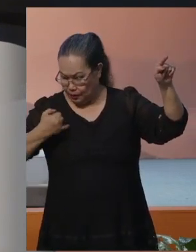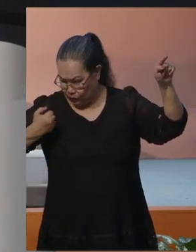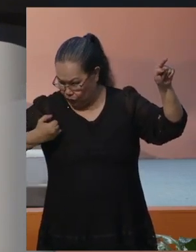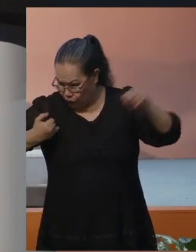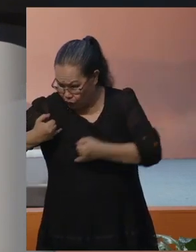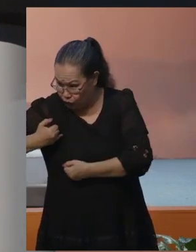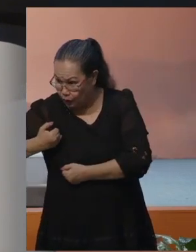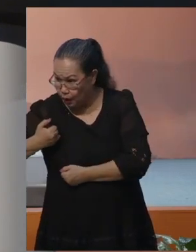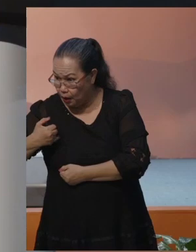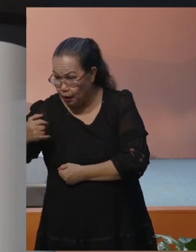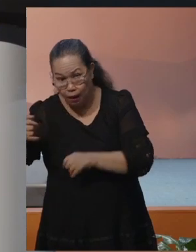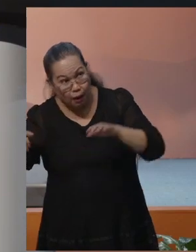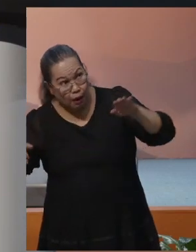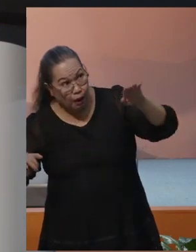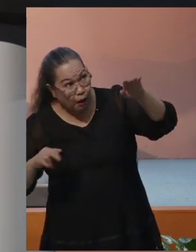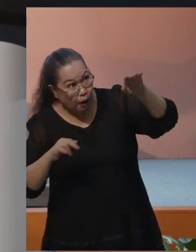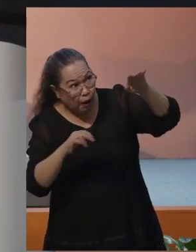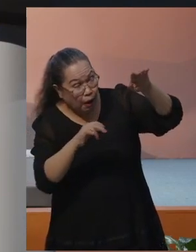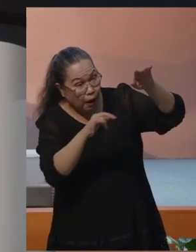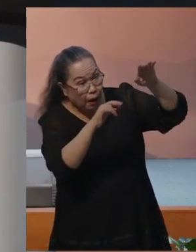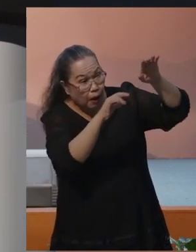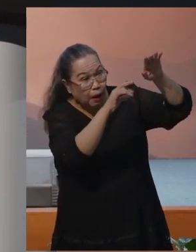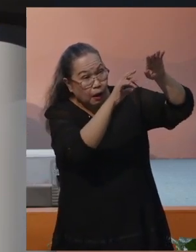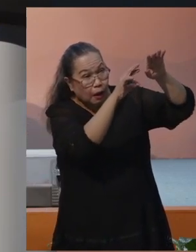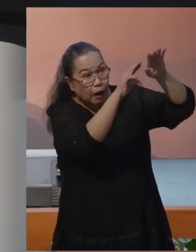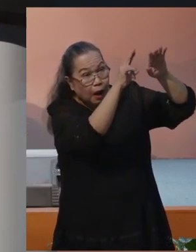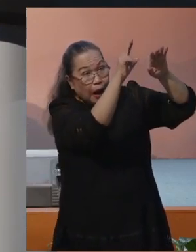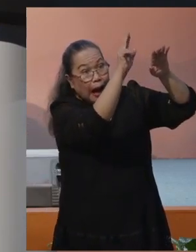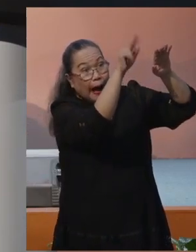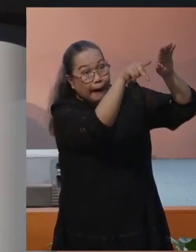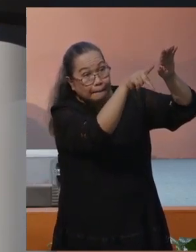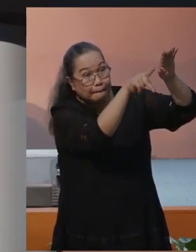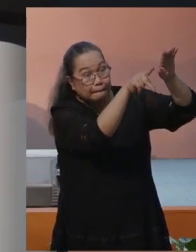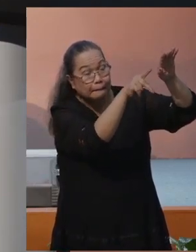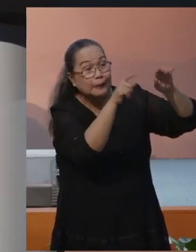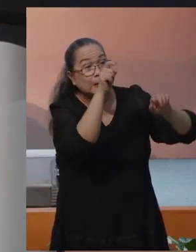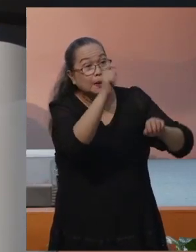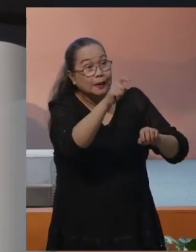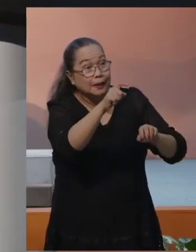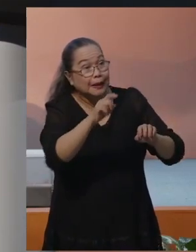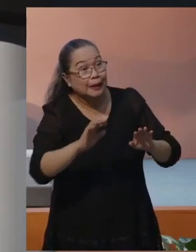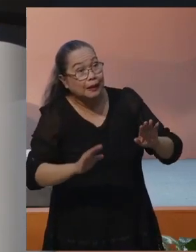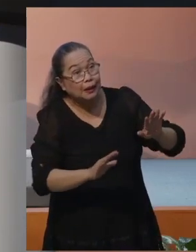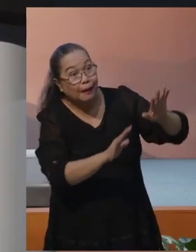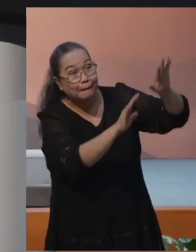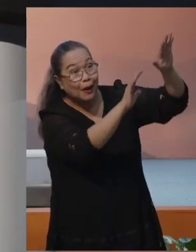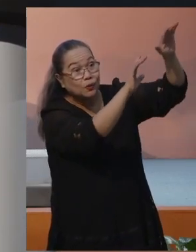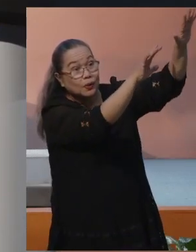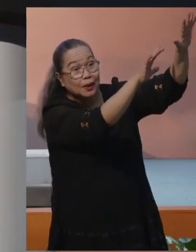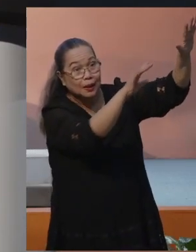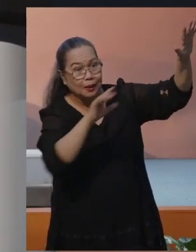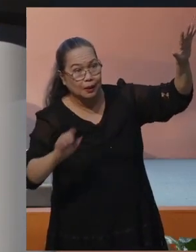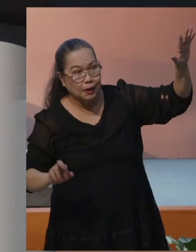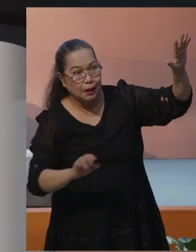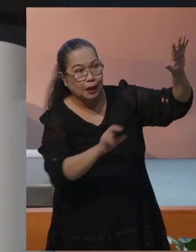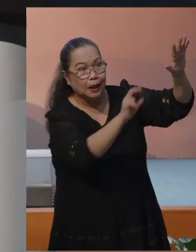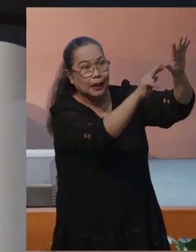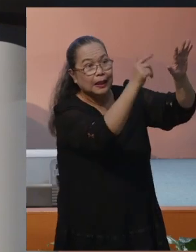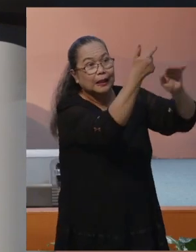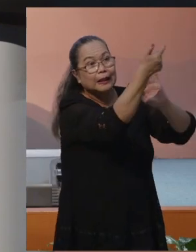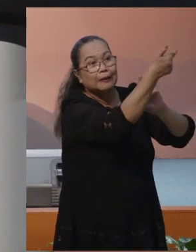went up. Kaya up ang nakikita nating salita doon kasi kailangan nilang akyatin ang mga